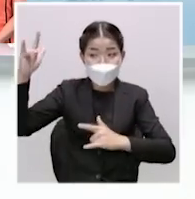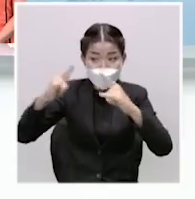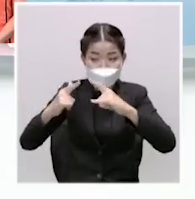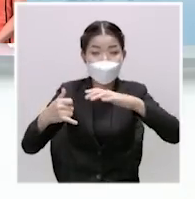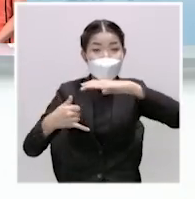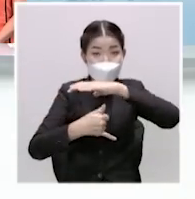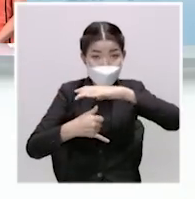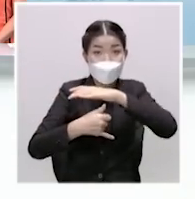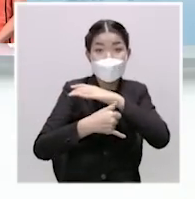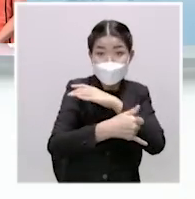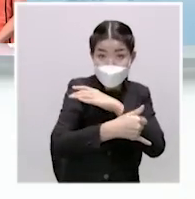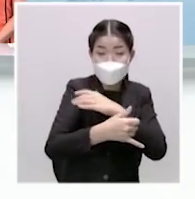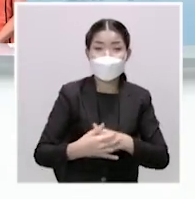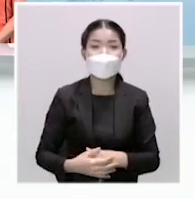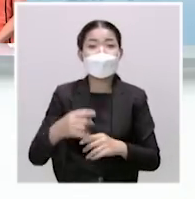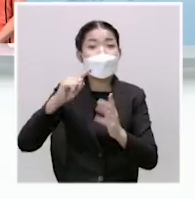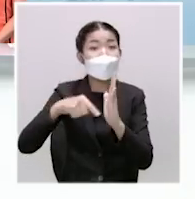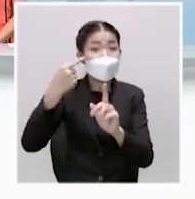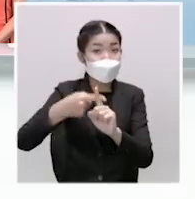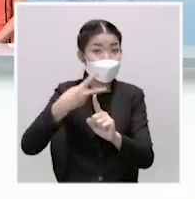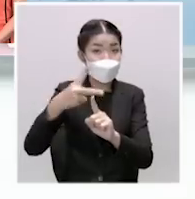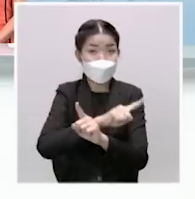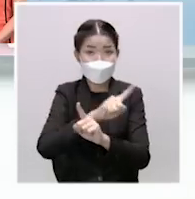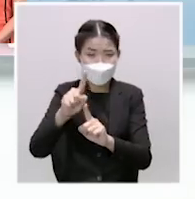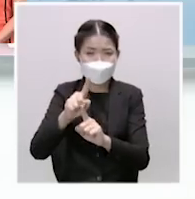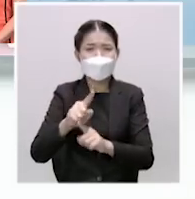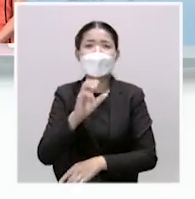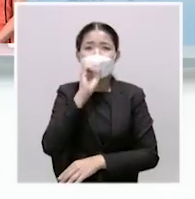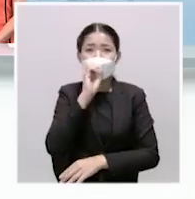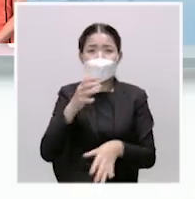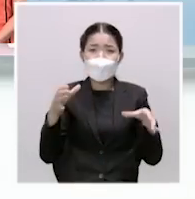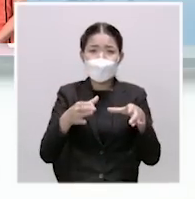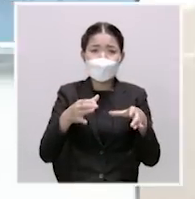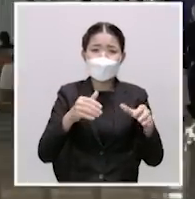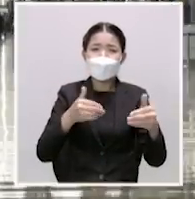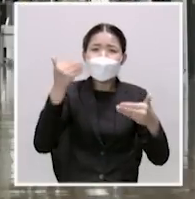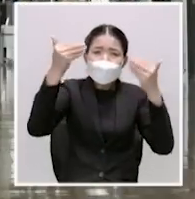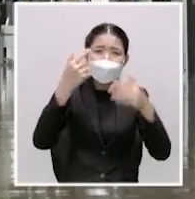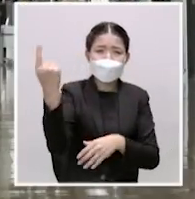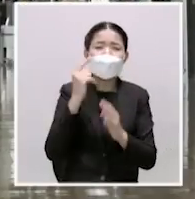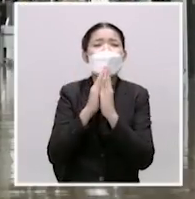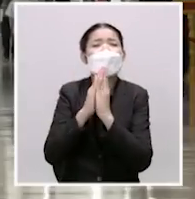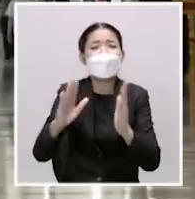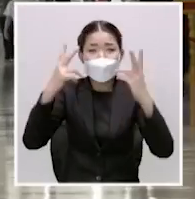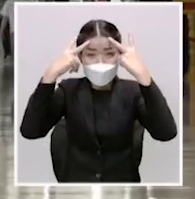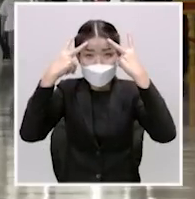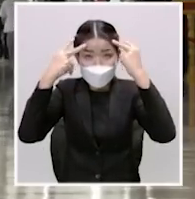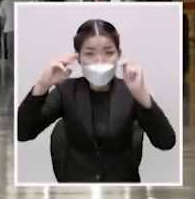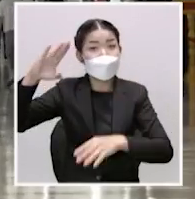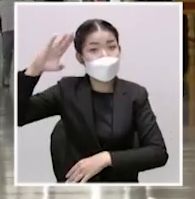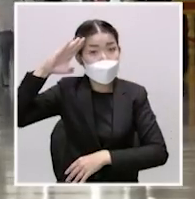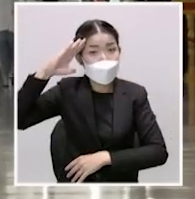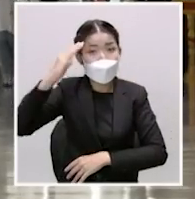ะ ก่อนอื่นนะครับภาคท่องเที่ยวต้องขอขอบคุณพระท่านนายกรัฐมนตรีนะครับท่านประยุทธ์จันทร์โอชาเป็นอย่างสูงนะครับ